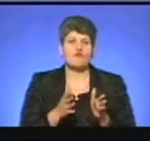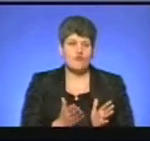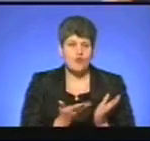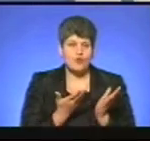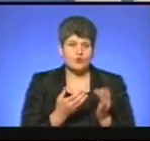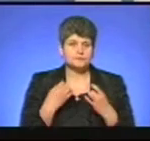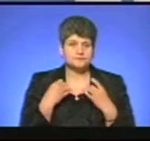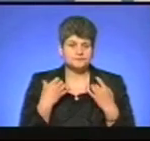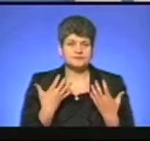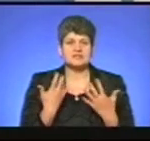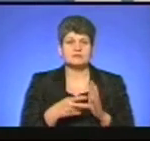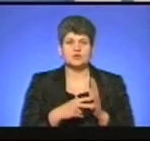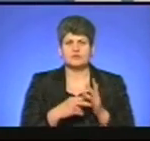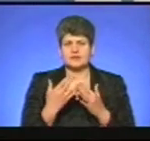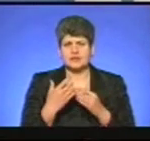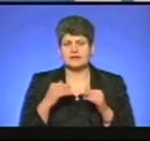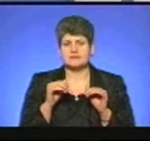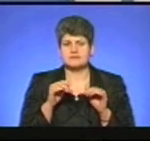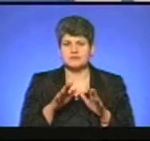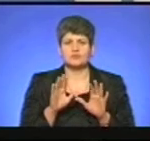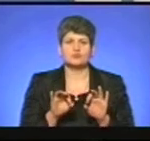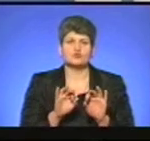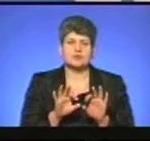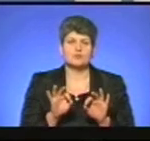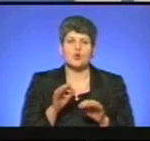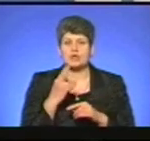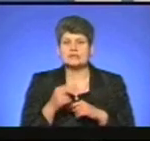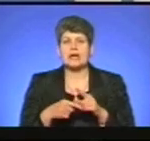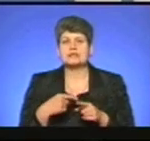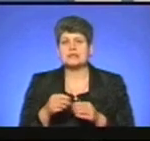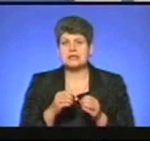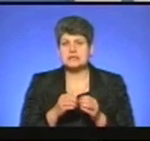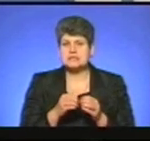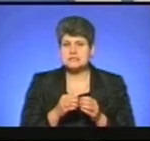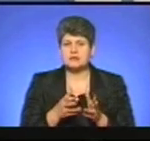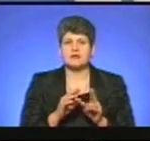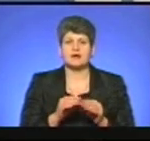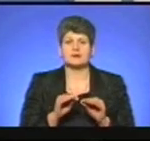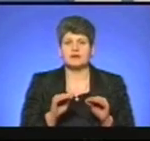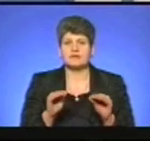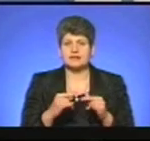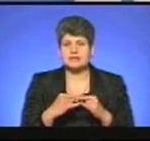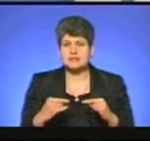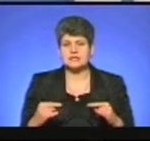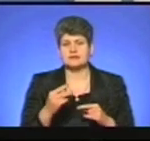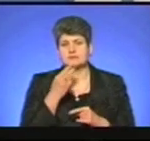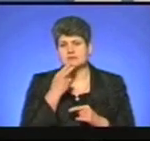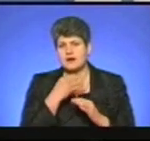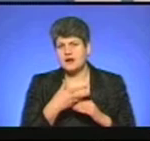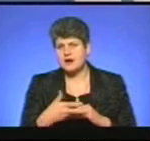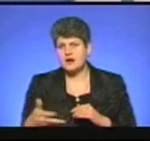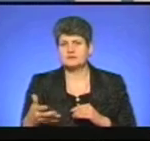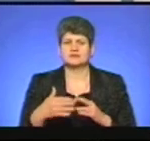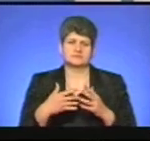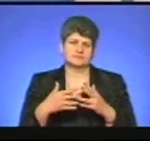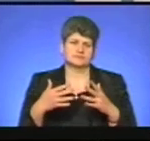нас заплановано декілька заходів різдвяних, де ми будемо розказувати про традиції, про те, як накриваються на стіл, які страви. Ну і, звичайно,